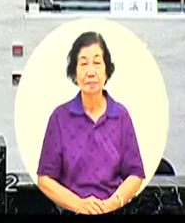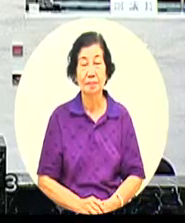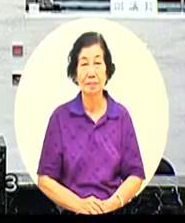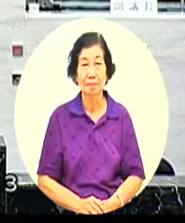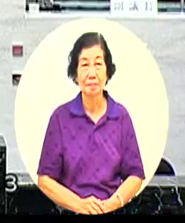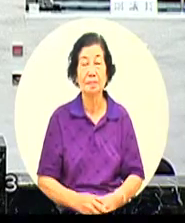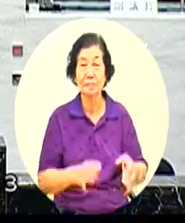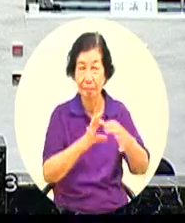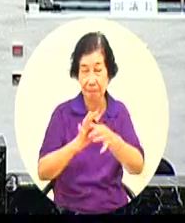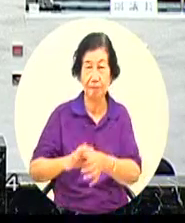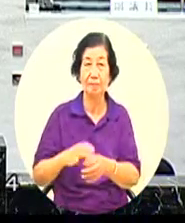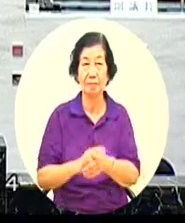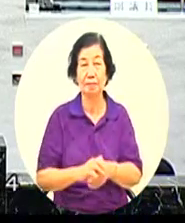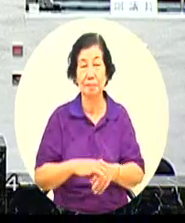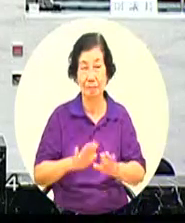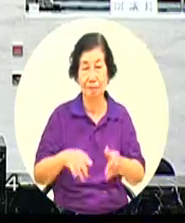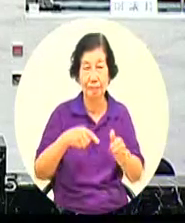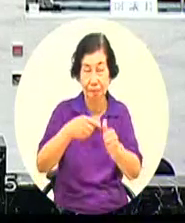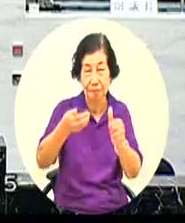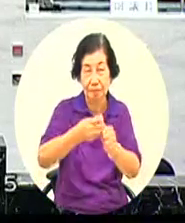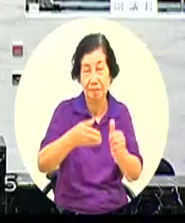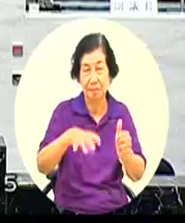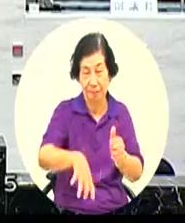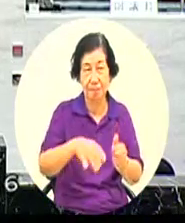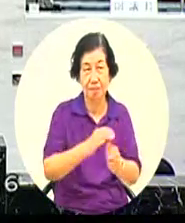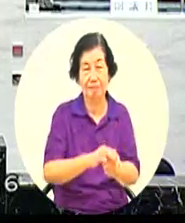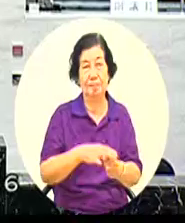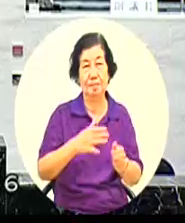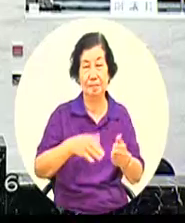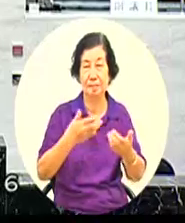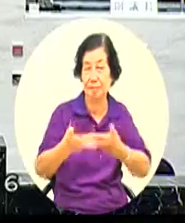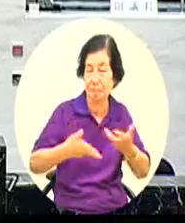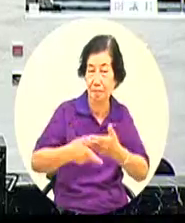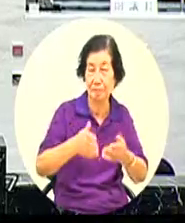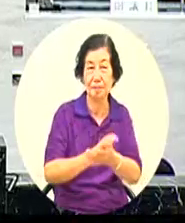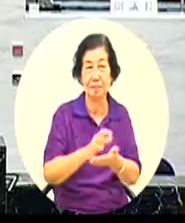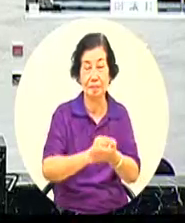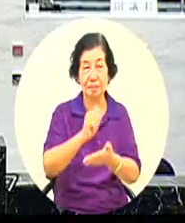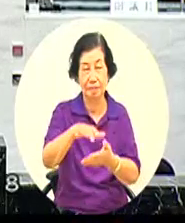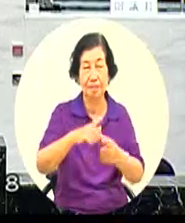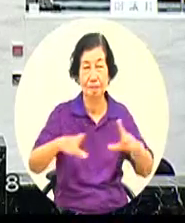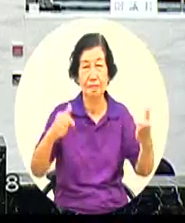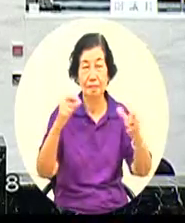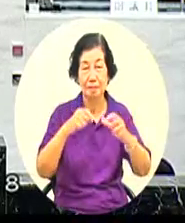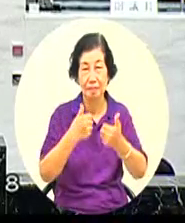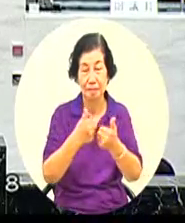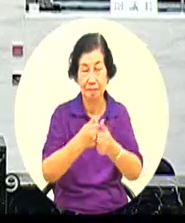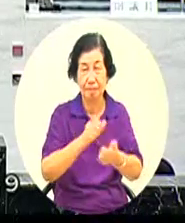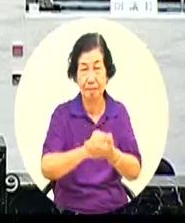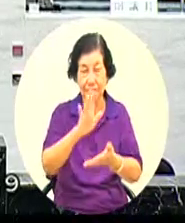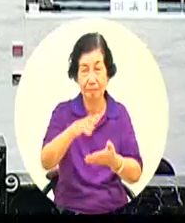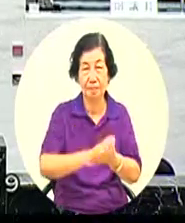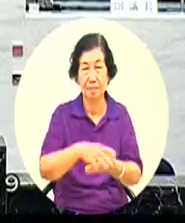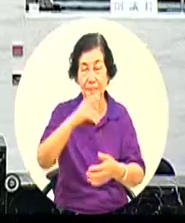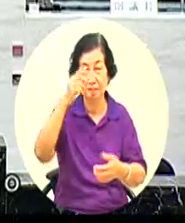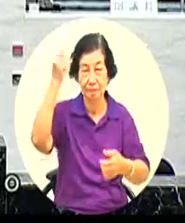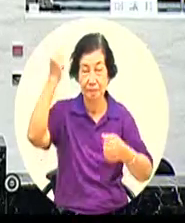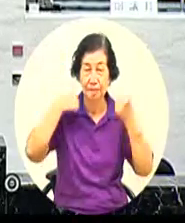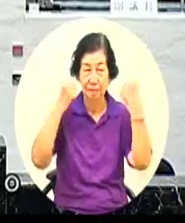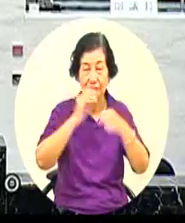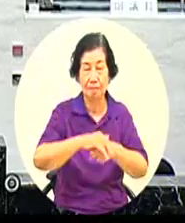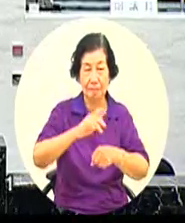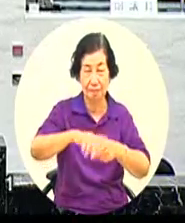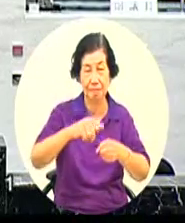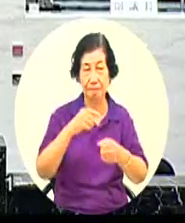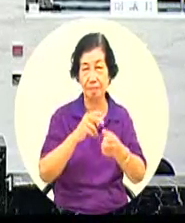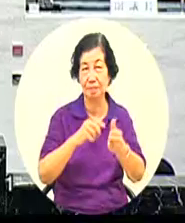继续进行教育部门业务质询，向大会报告。上午的议程为教育部门业务